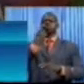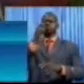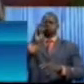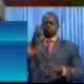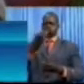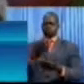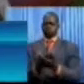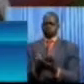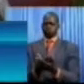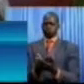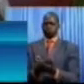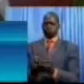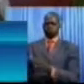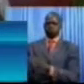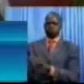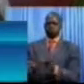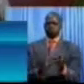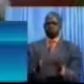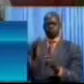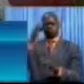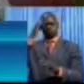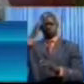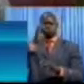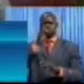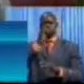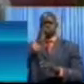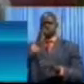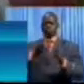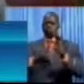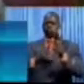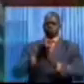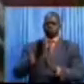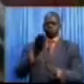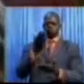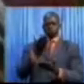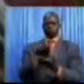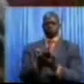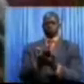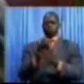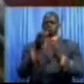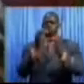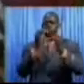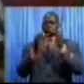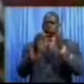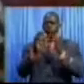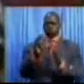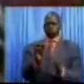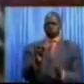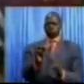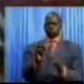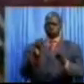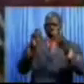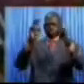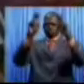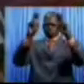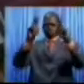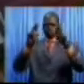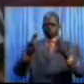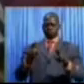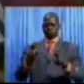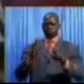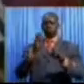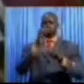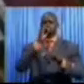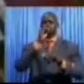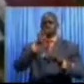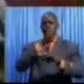sortir les fonciers pour que l'eau passe correctement. Sinon, le coin, en l'hivernage en tout cas, l'eau peut installer